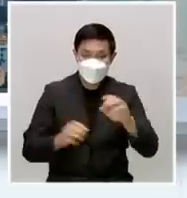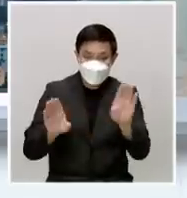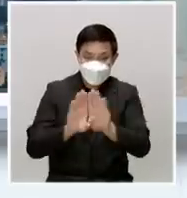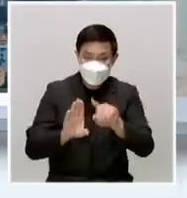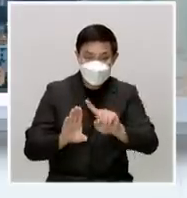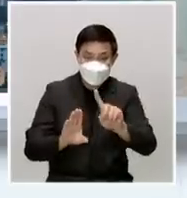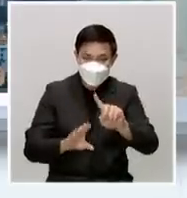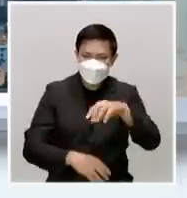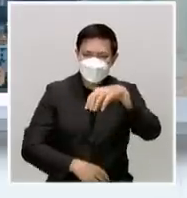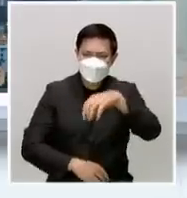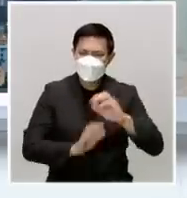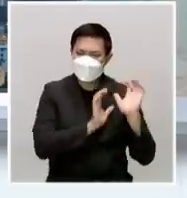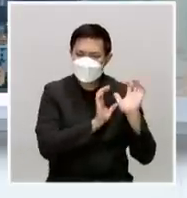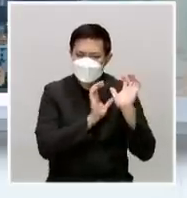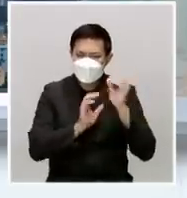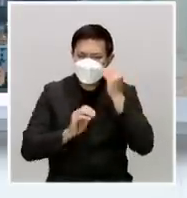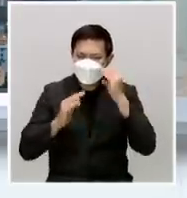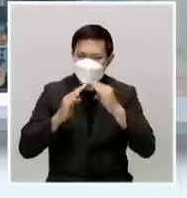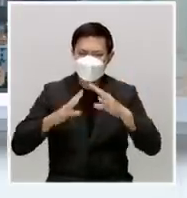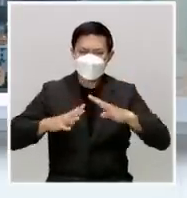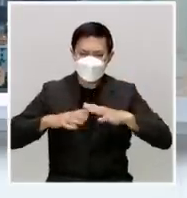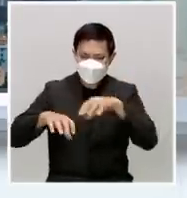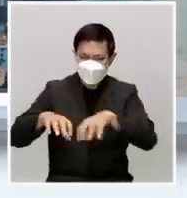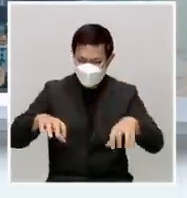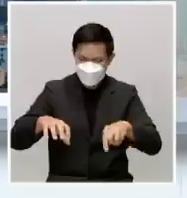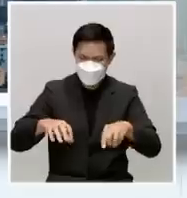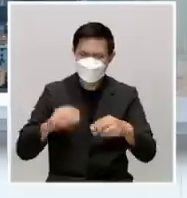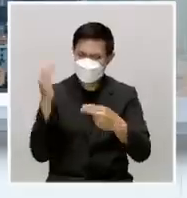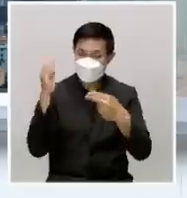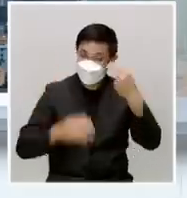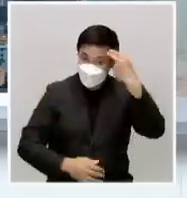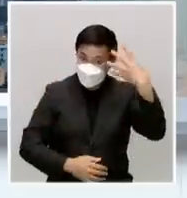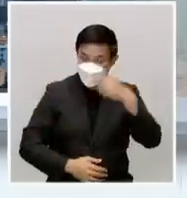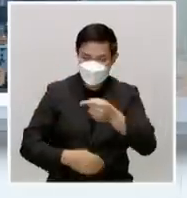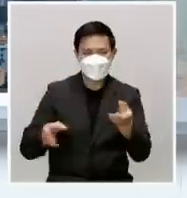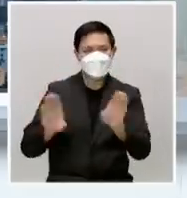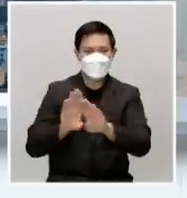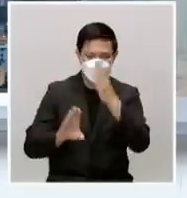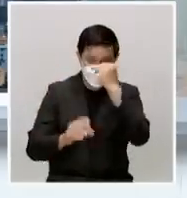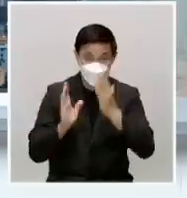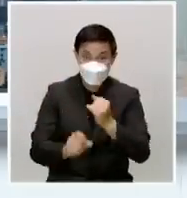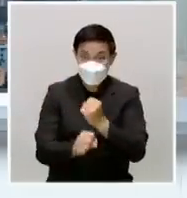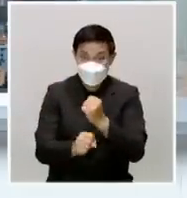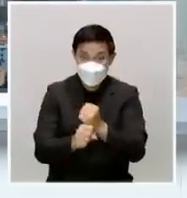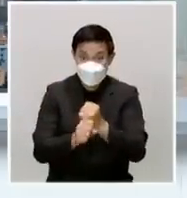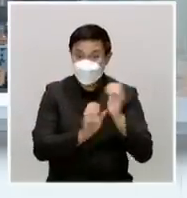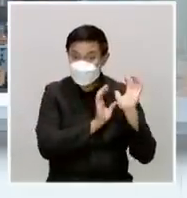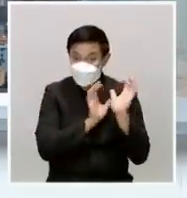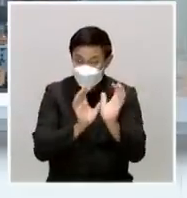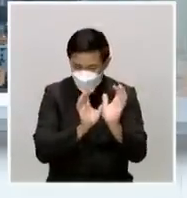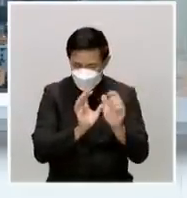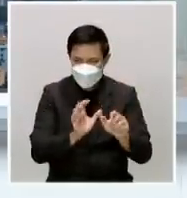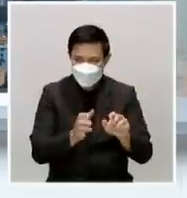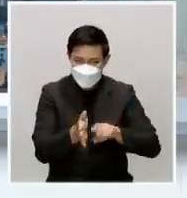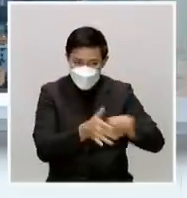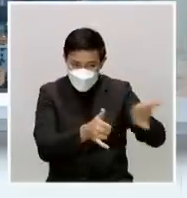อสร้างในพื้นที่อำเภอหัวหินแล้วนะคะหลังจากพบว่าในที่พักคนงานก่อสร้างแห่งนี้เนี่ยมีแรงงานติดเชื้อโควิดมากกว่า